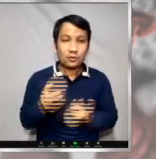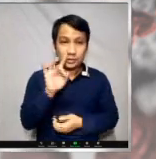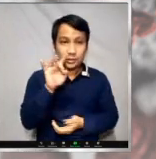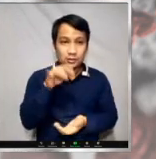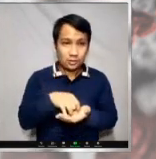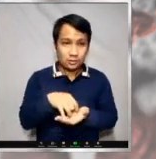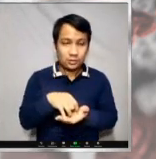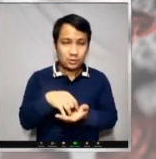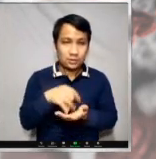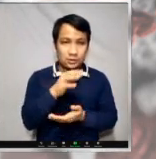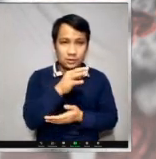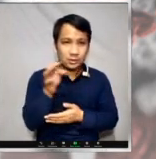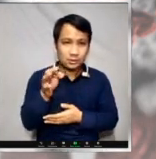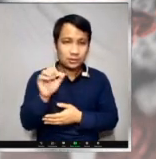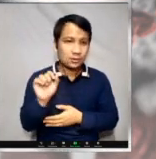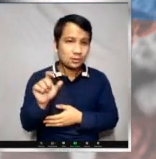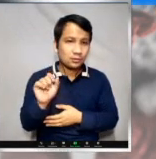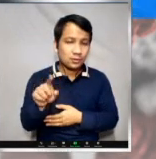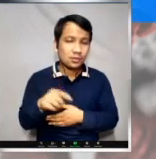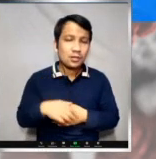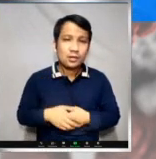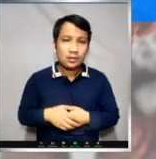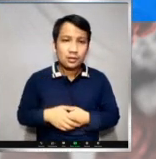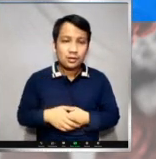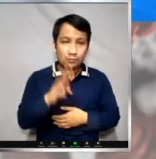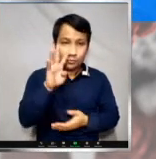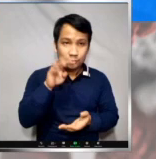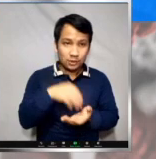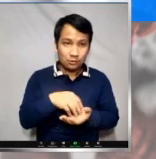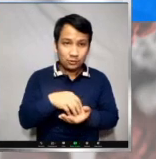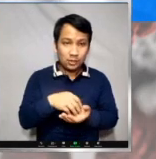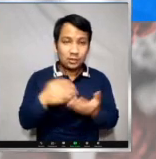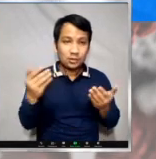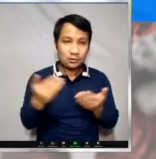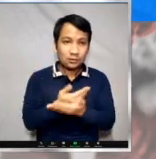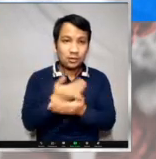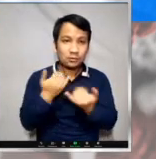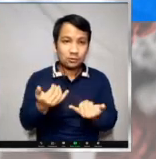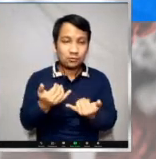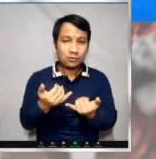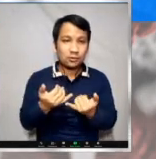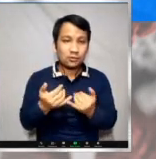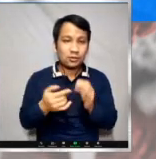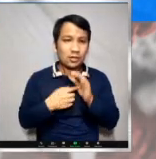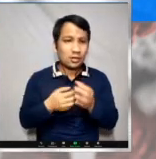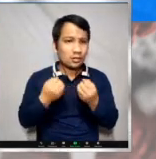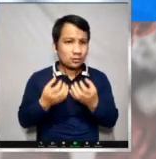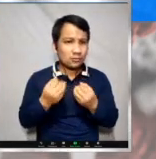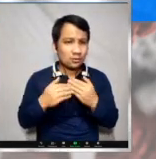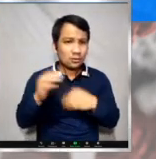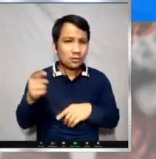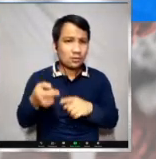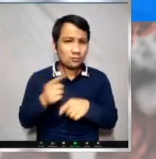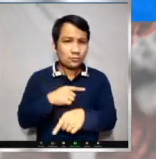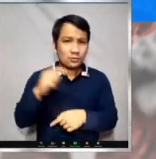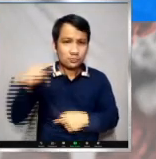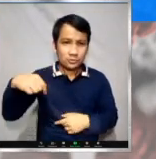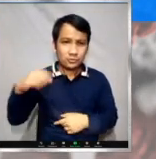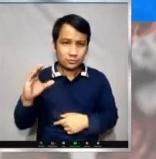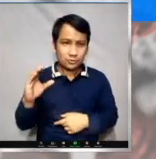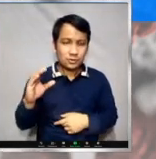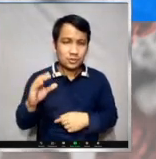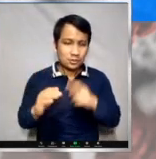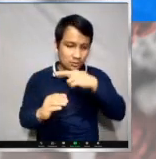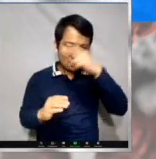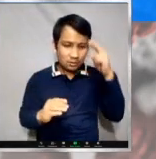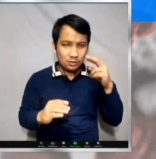8,911. 1,491 ang mga bagong kaso sa bansa na ang pinakamarami ay galing sa Quezon City, Rizal, Benguet,